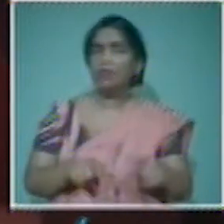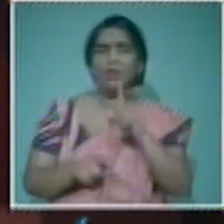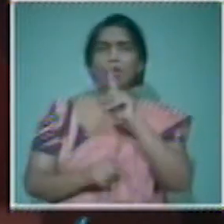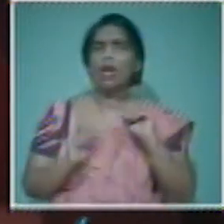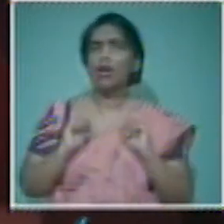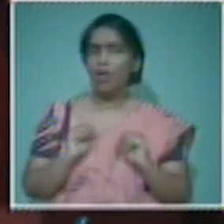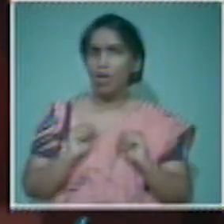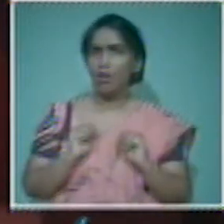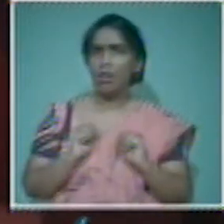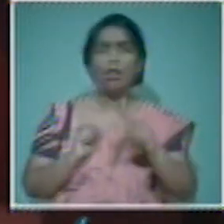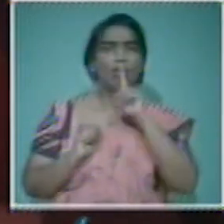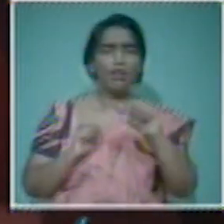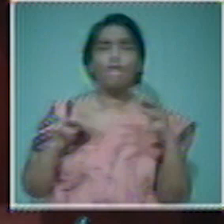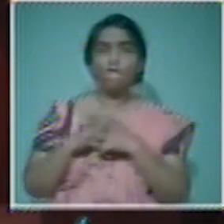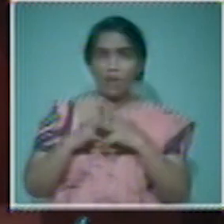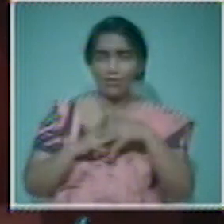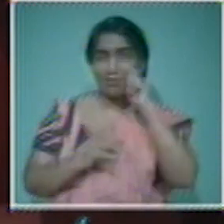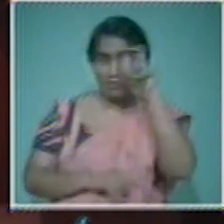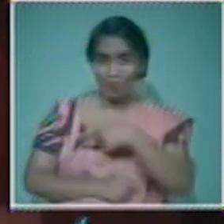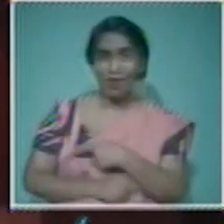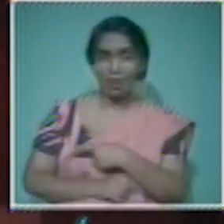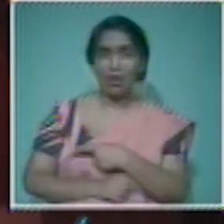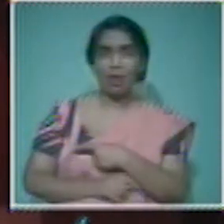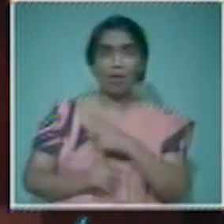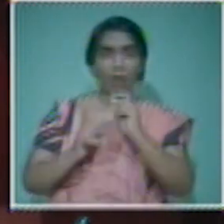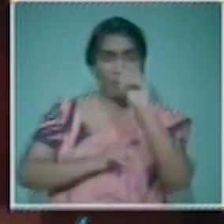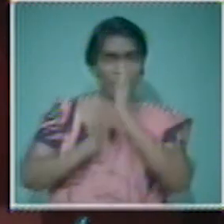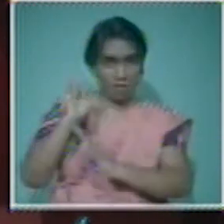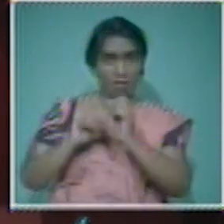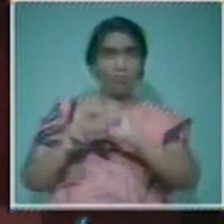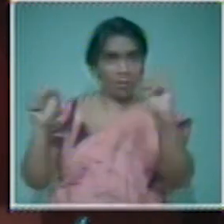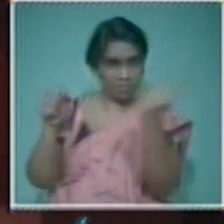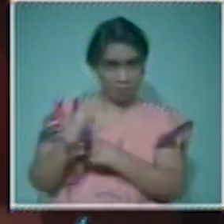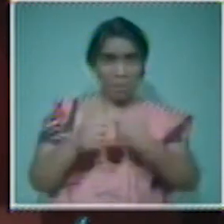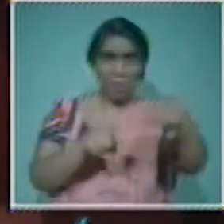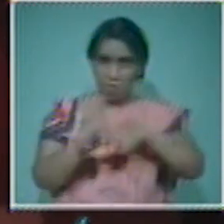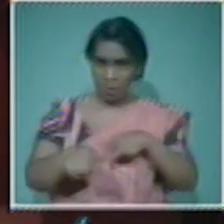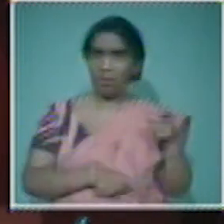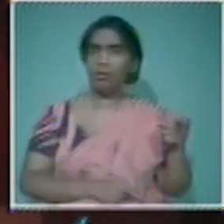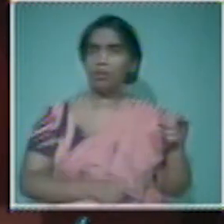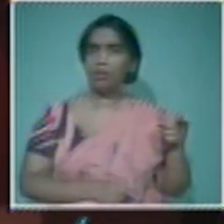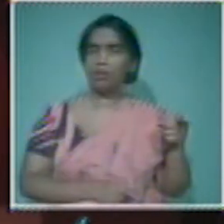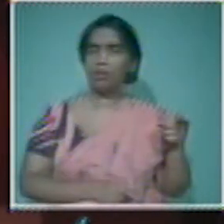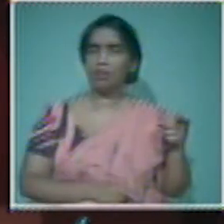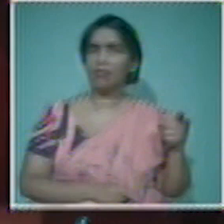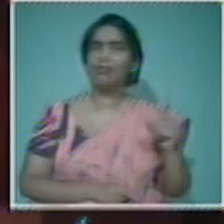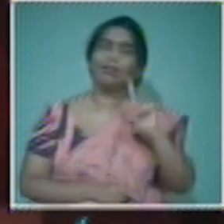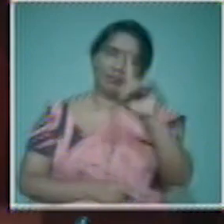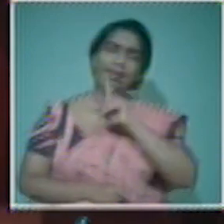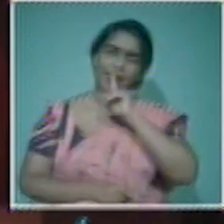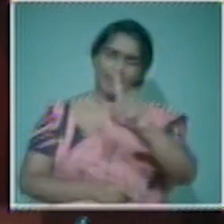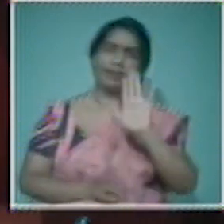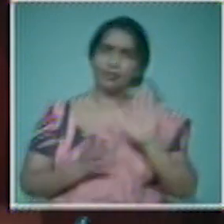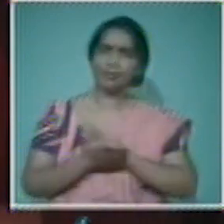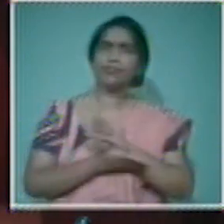කියන්නේ? ඔබතුමාලා කියන්නේ වසන්ත මුදලගේ අතුකෝරාල මන්ත්‍රීතුමාගේ ඝාතනයට වග කිව යුතුයි කියලා. බොහොම ස්තුතියි. ඉතින් මම කියන්න ඕනේ බොහොම